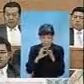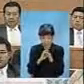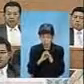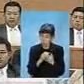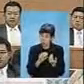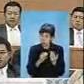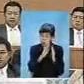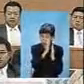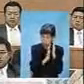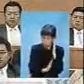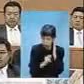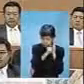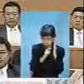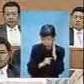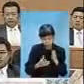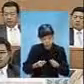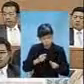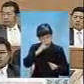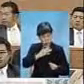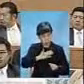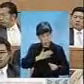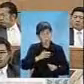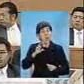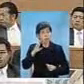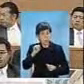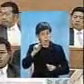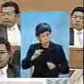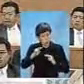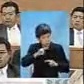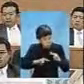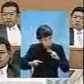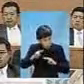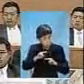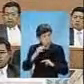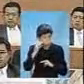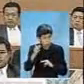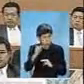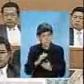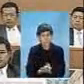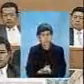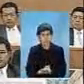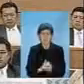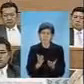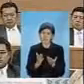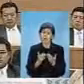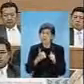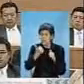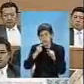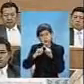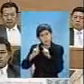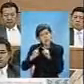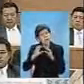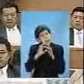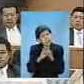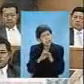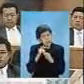แดนเกี่ยวกับเอกราชอธิปไตยต้องให้รัฐสภาตรวจสอบและให้ความเห็นชอบแต่ประเด็นอื่นๆที่เกี่ยวข้องกับ